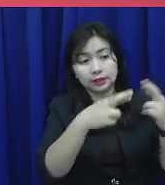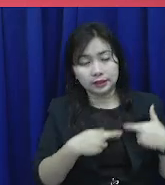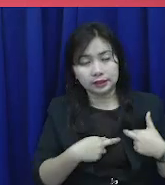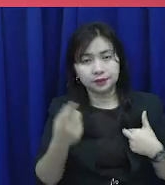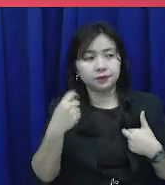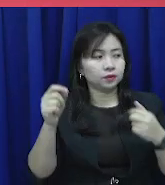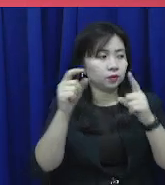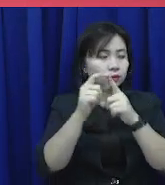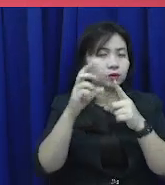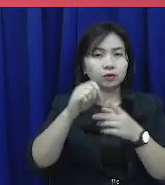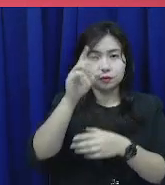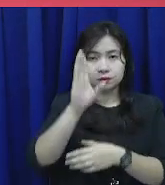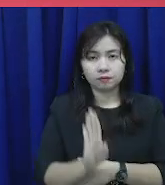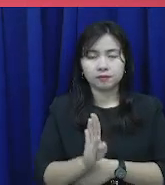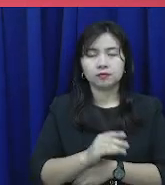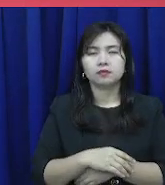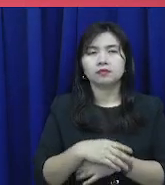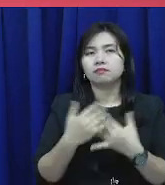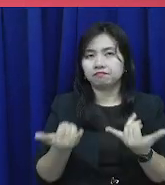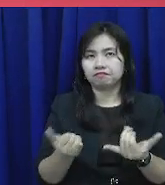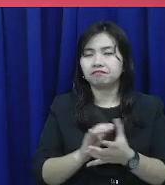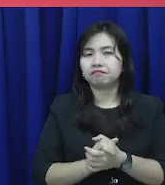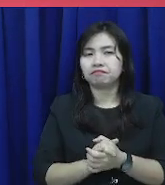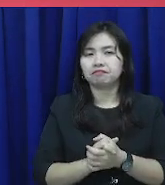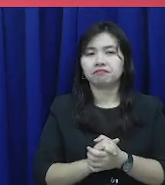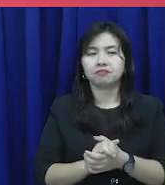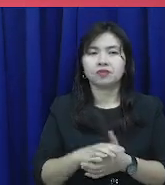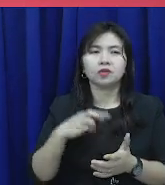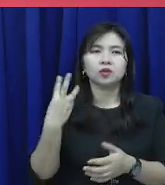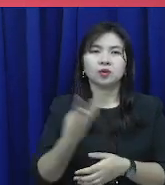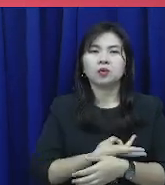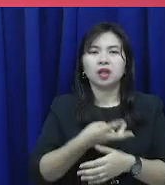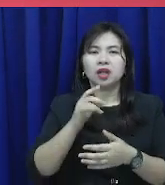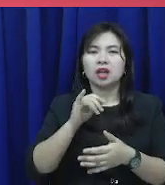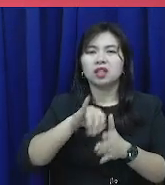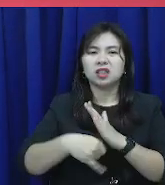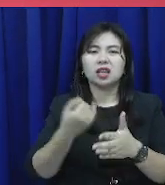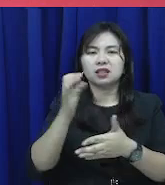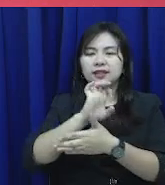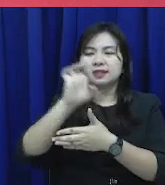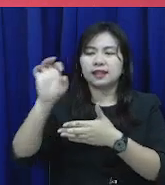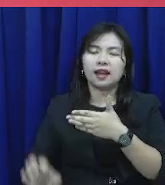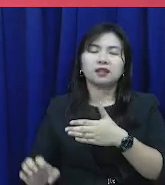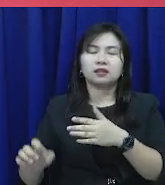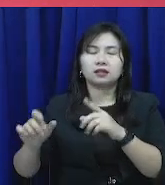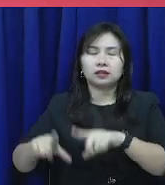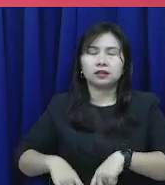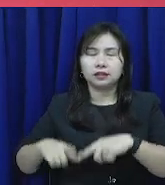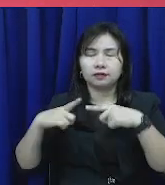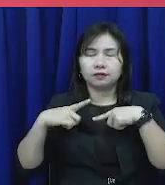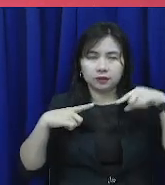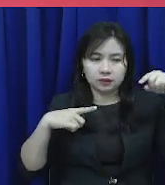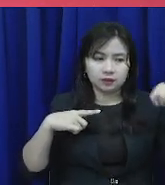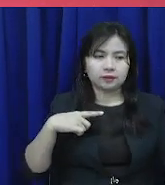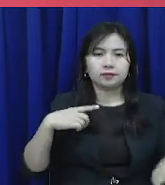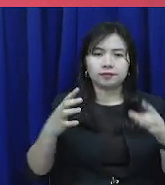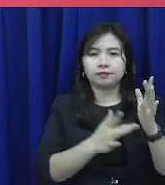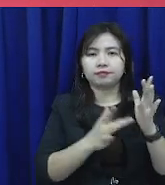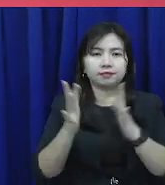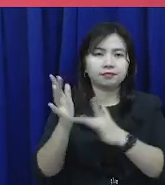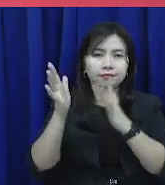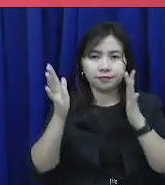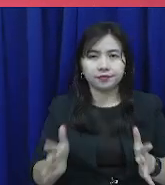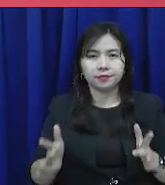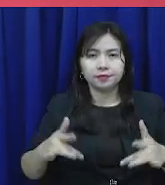salita ng Diyos mga kapatid I'm telling you We will just end up living this Christian life this